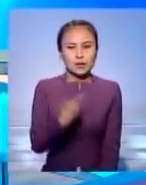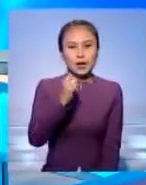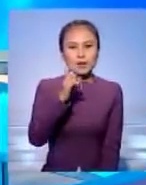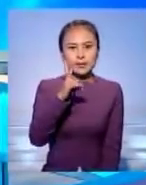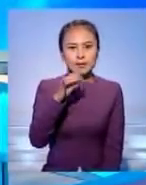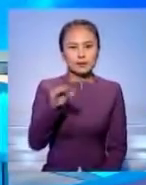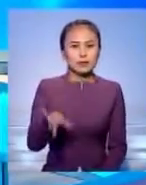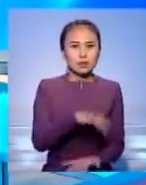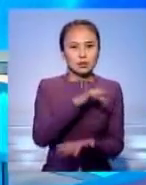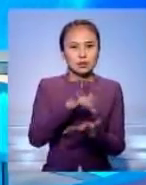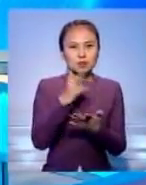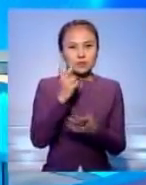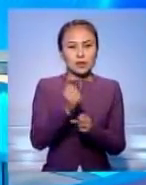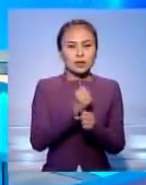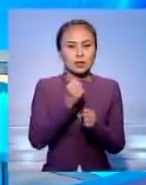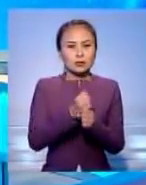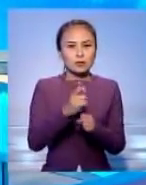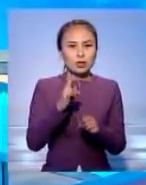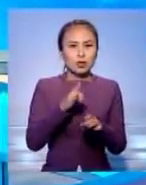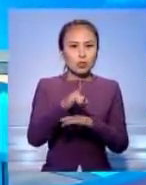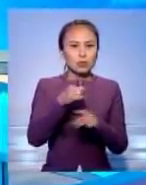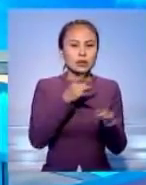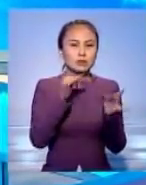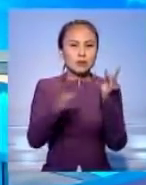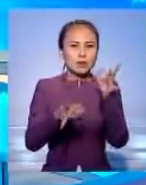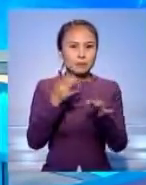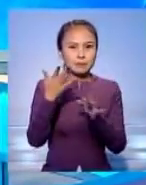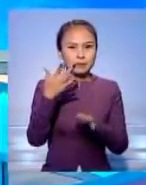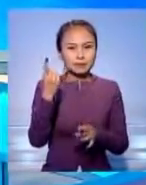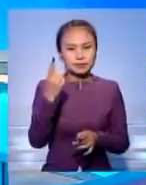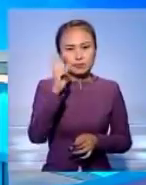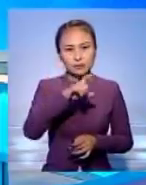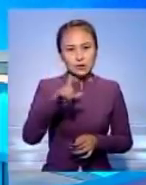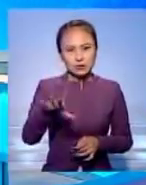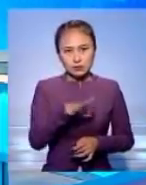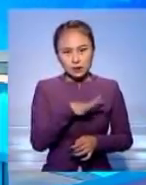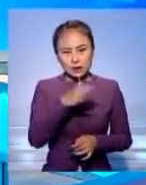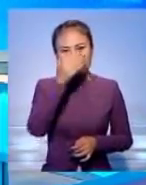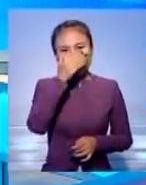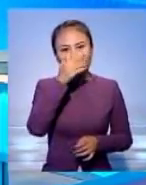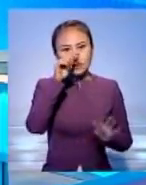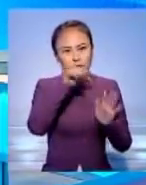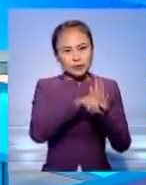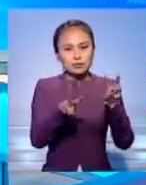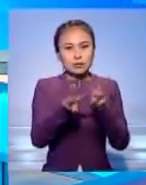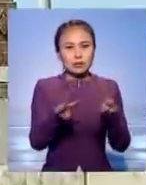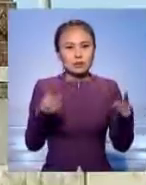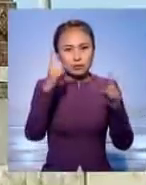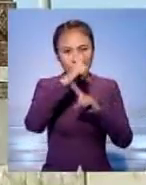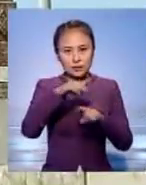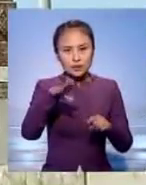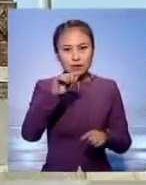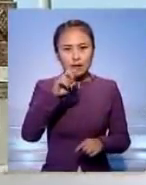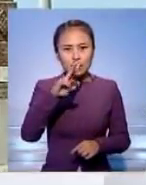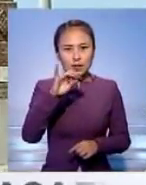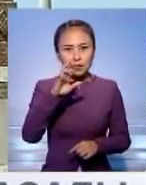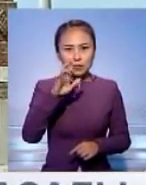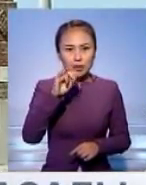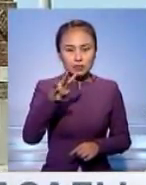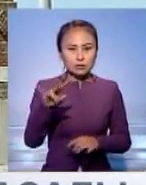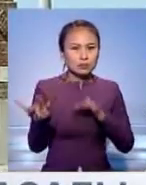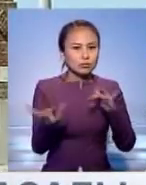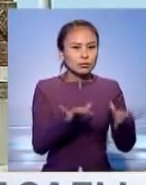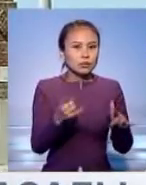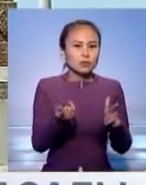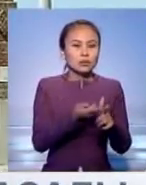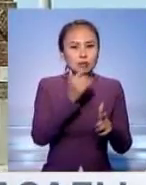Газни қаласына жасалған екі әуе соққысынан кейін 51 лаңкестің көзі жойылды. Бұл туралы Ауғанстанның ішкі істер министрлігі хабарлады. Сондай-ақ Талибан